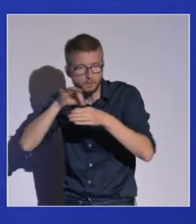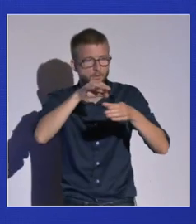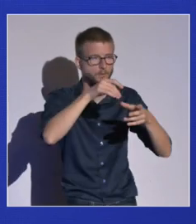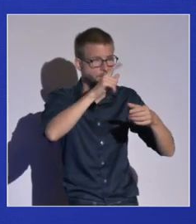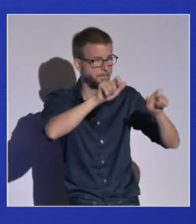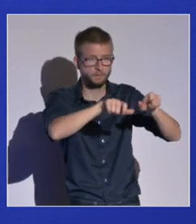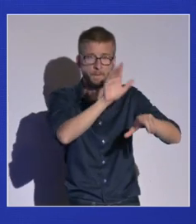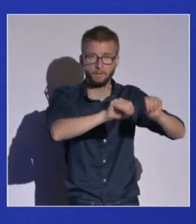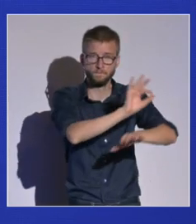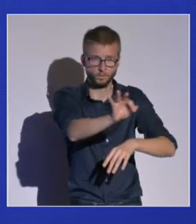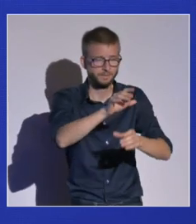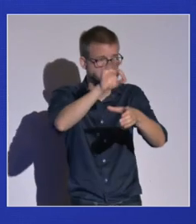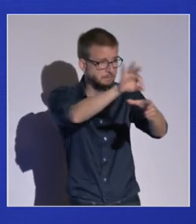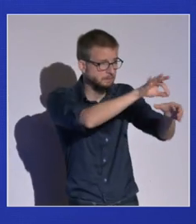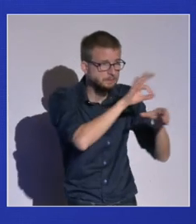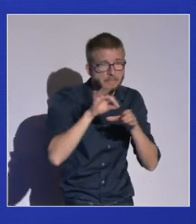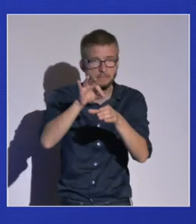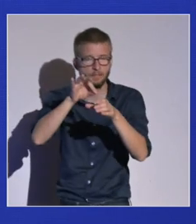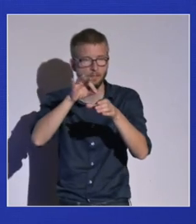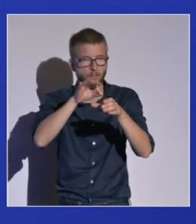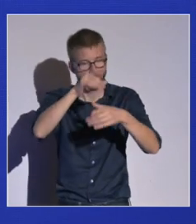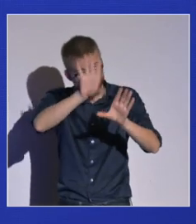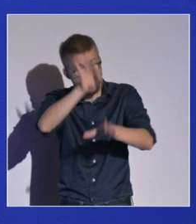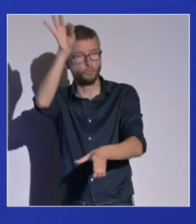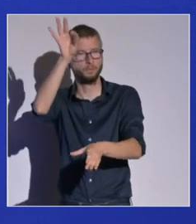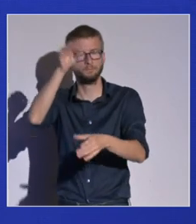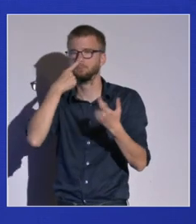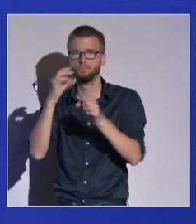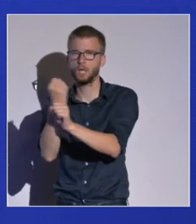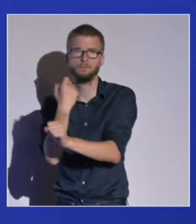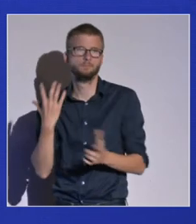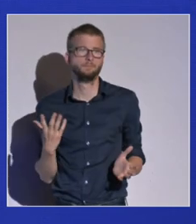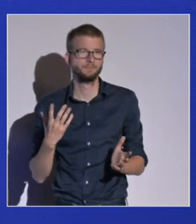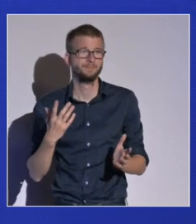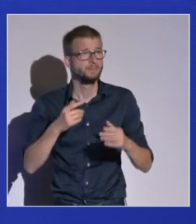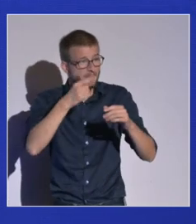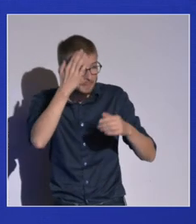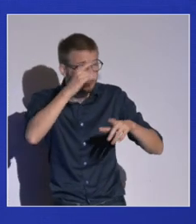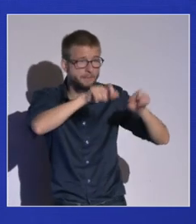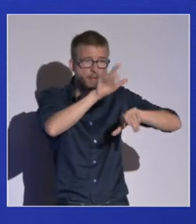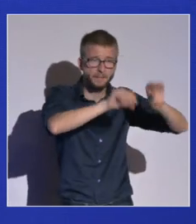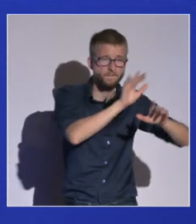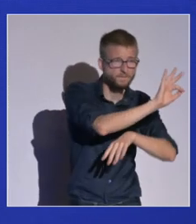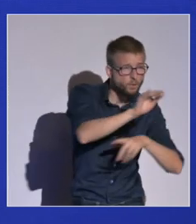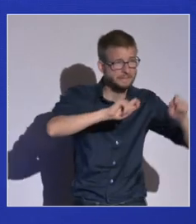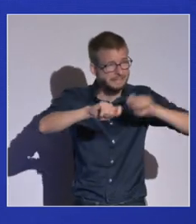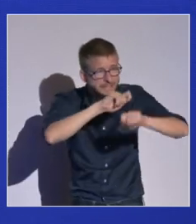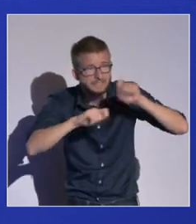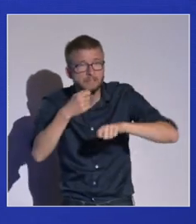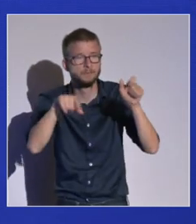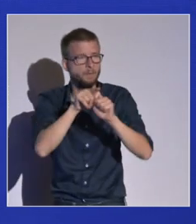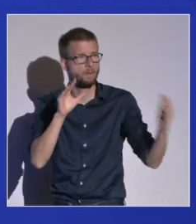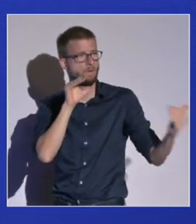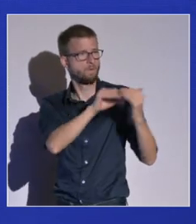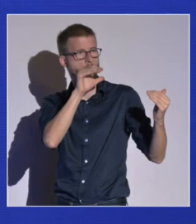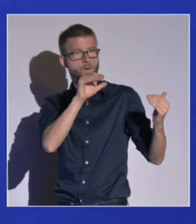les Français comme avec des co-décideurs, comme avec des co-responsables, ce qui est notre vision de la